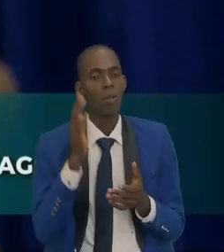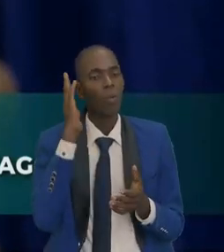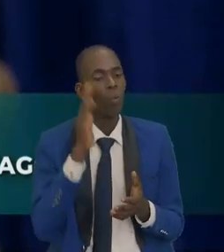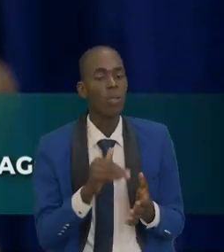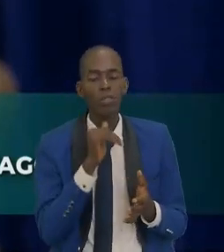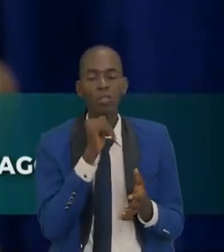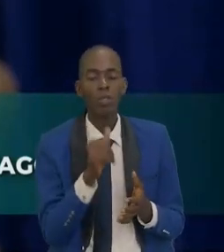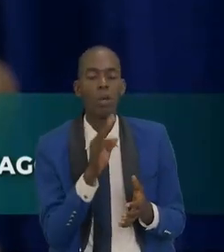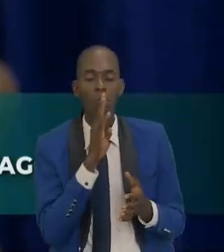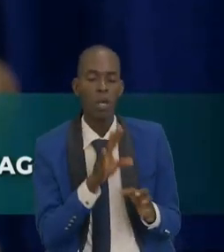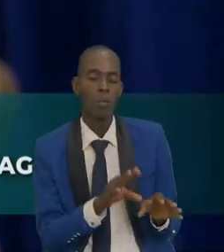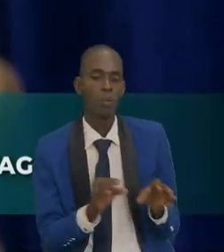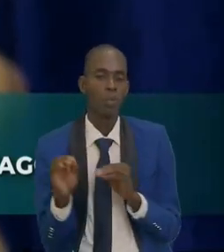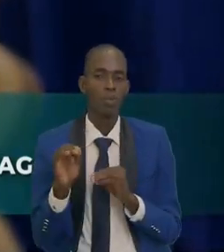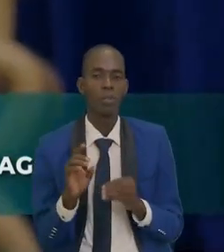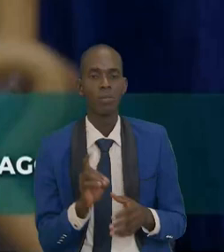point.